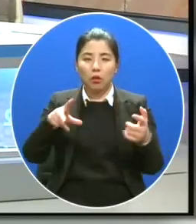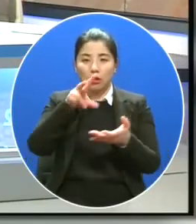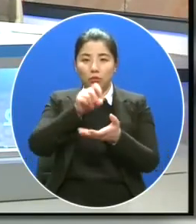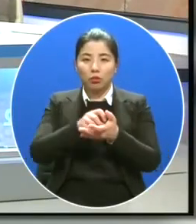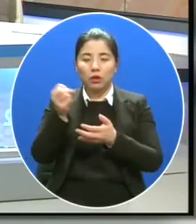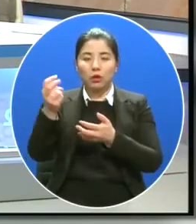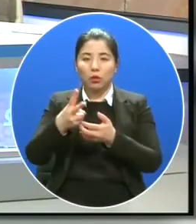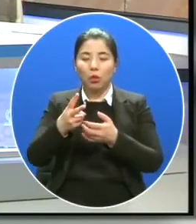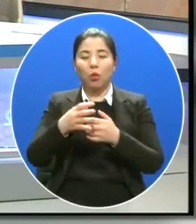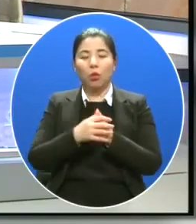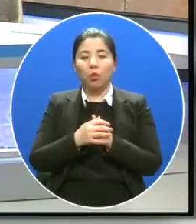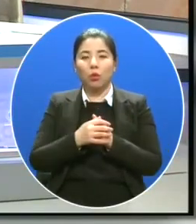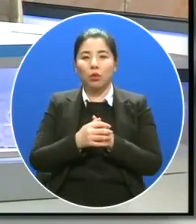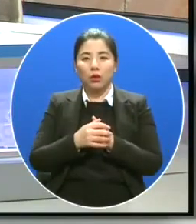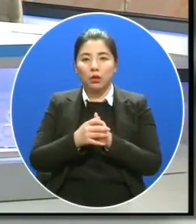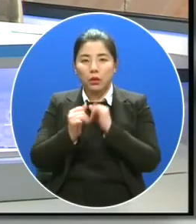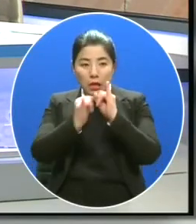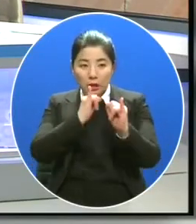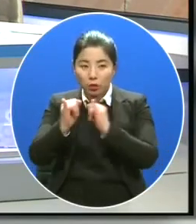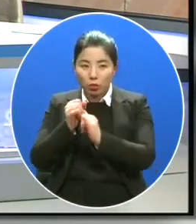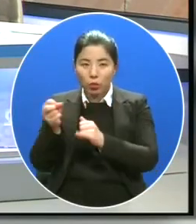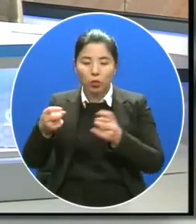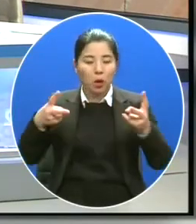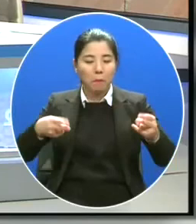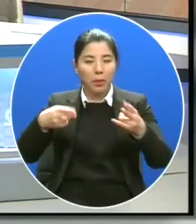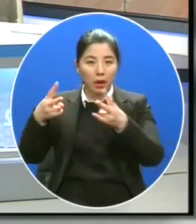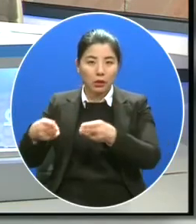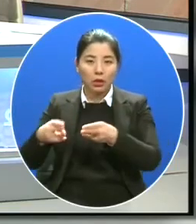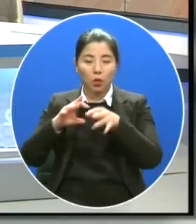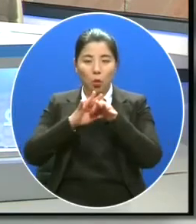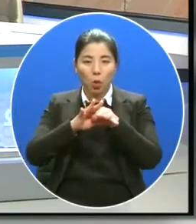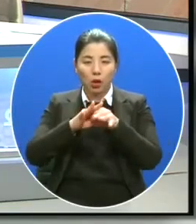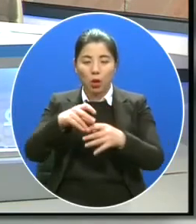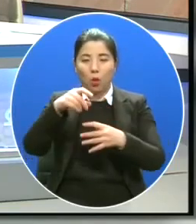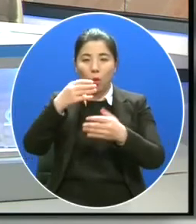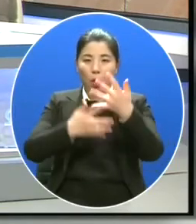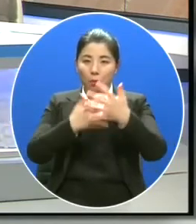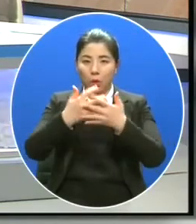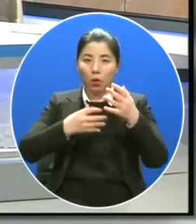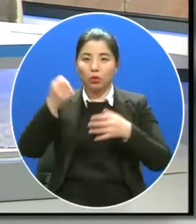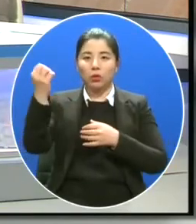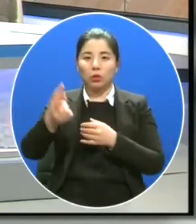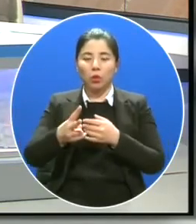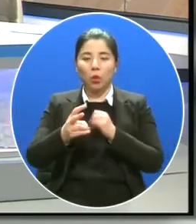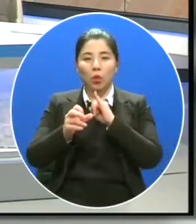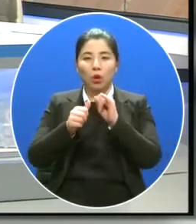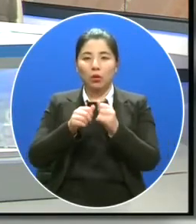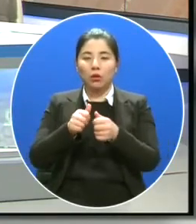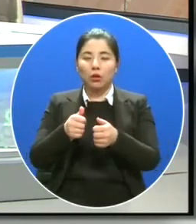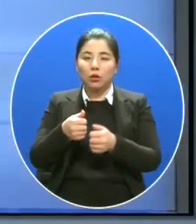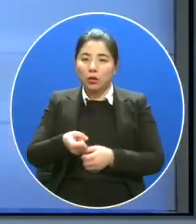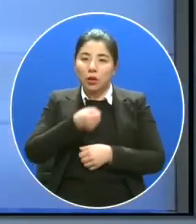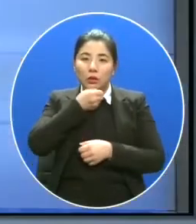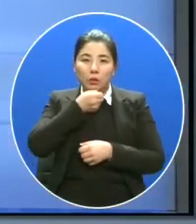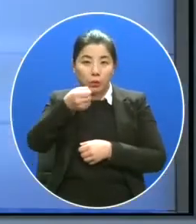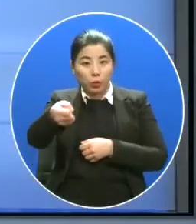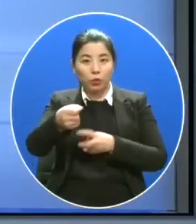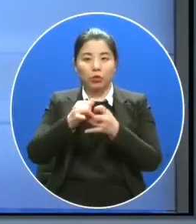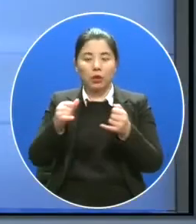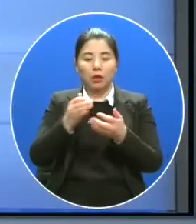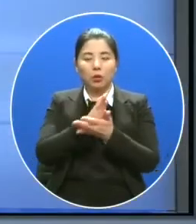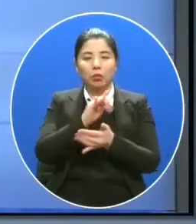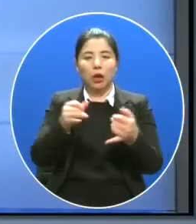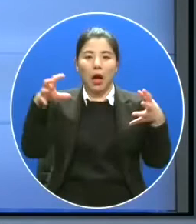각종 이슈 등 화제거리를 취재해서 편집한 관련 화면과 함께 리포터와 전문가를